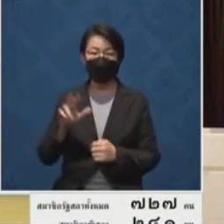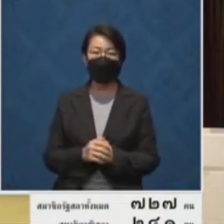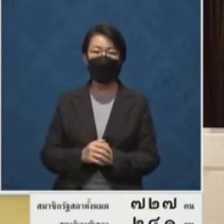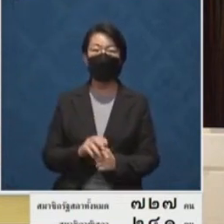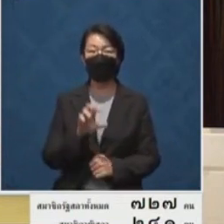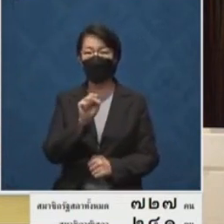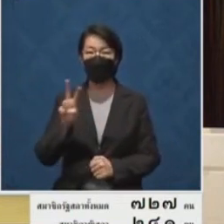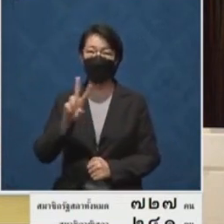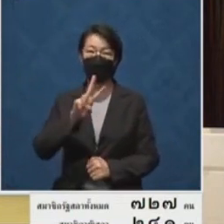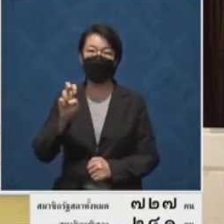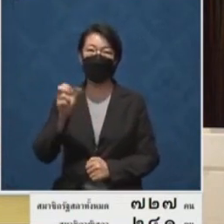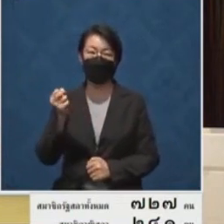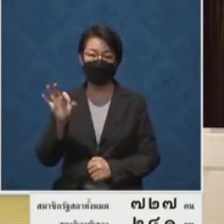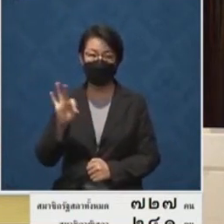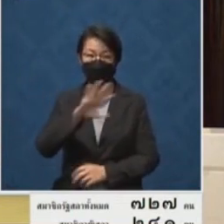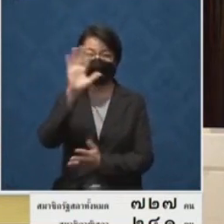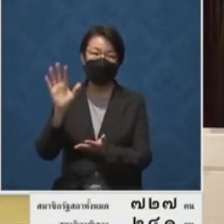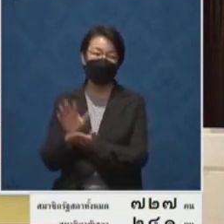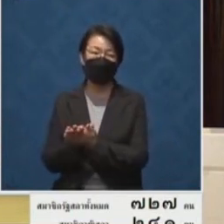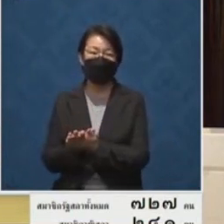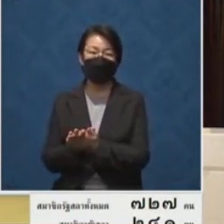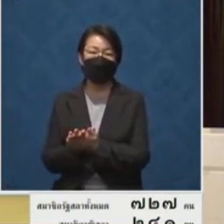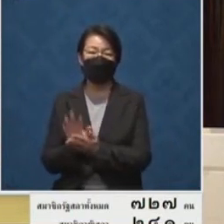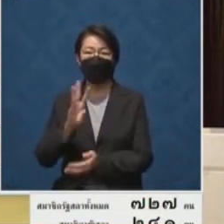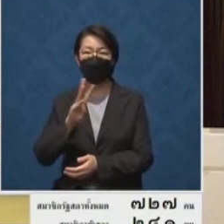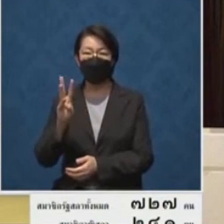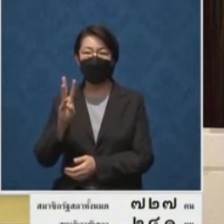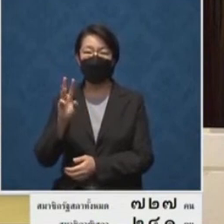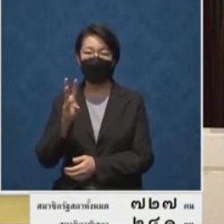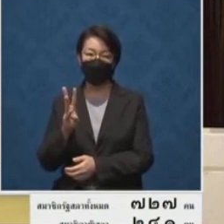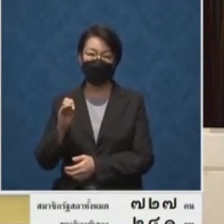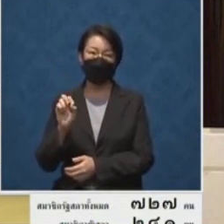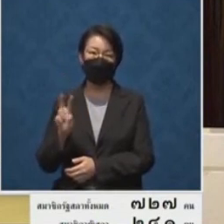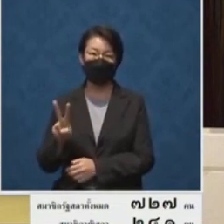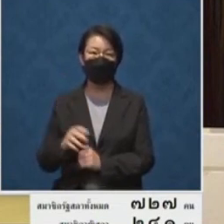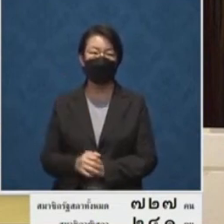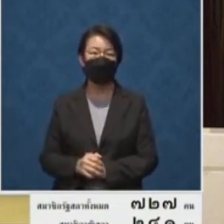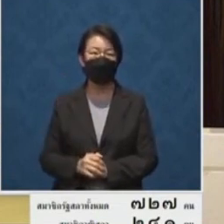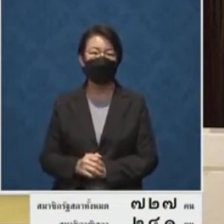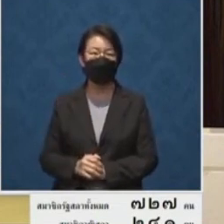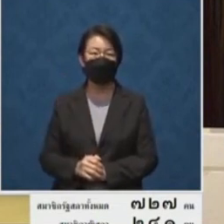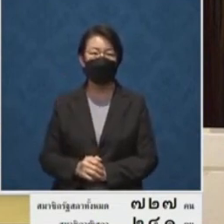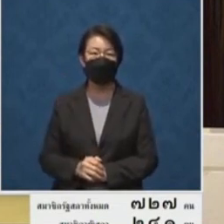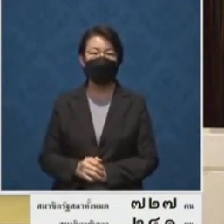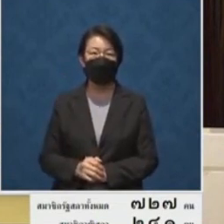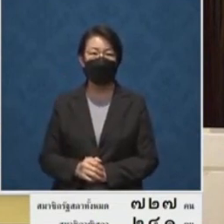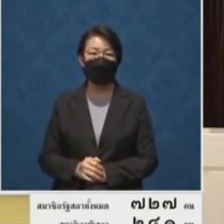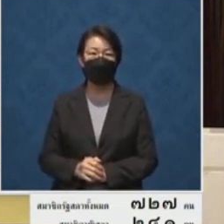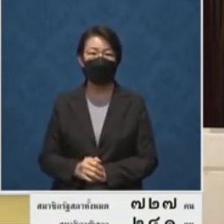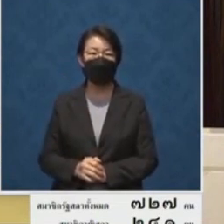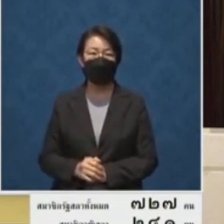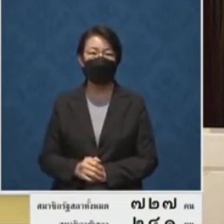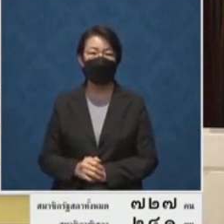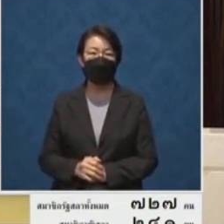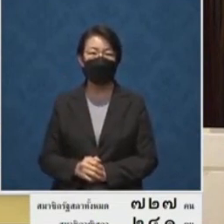443คะแนนสว219รวมคะแนนทั้งสิ้น